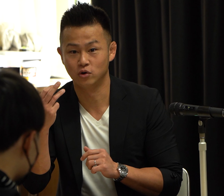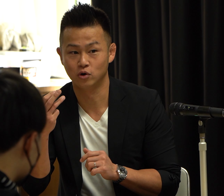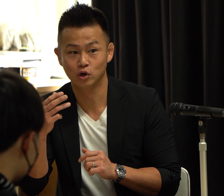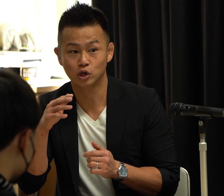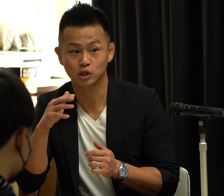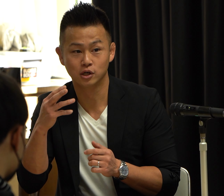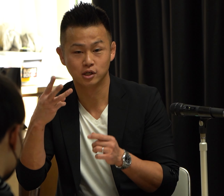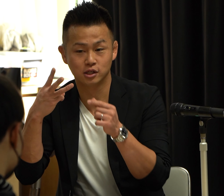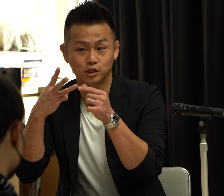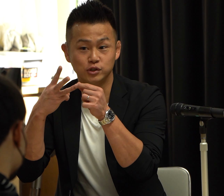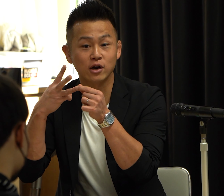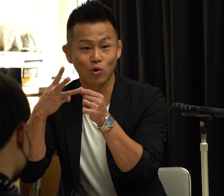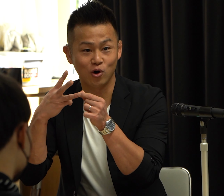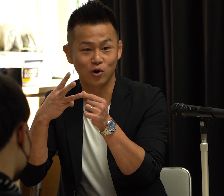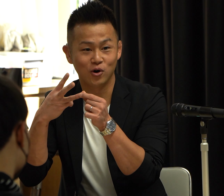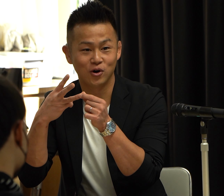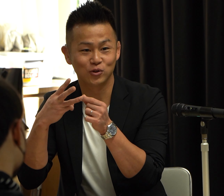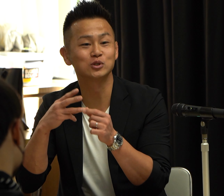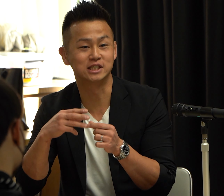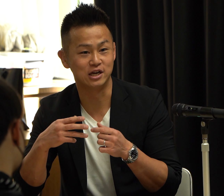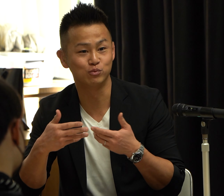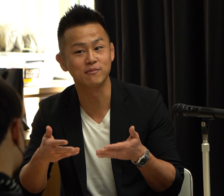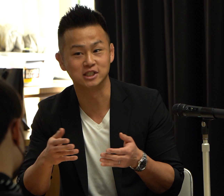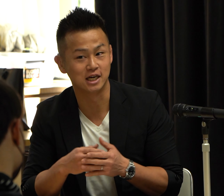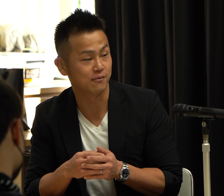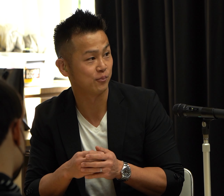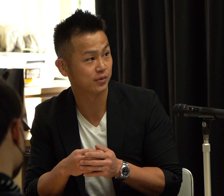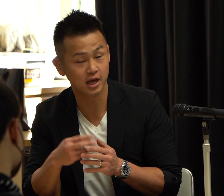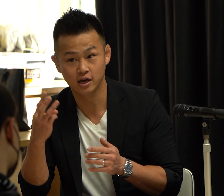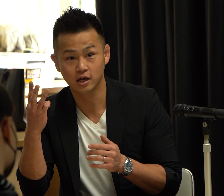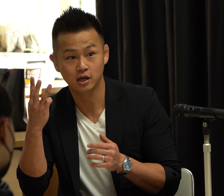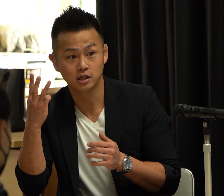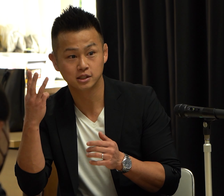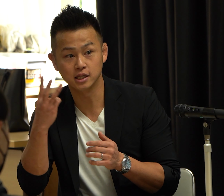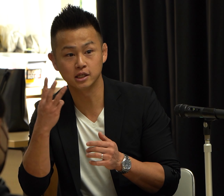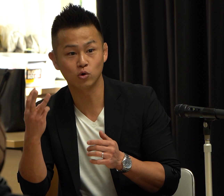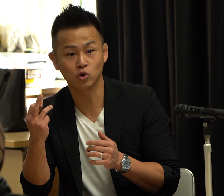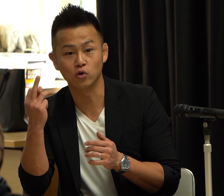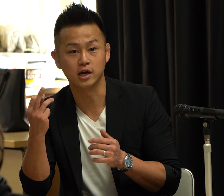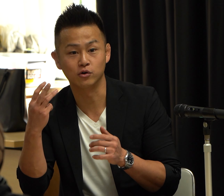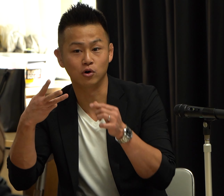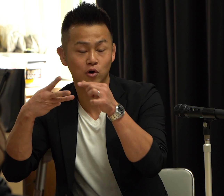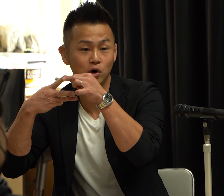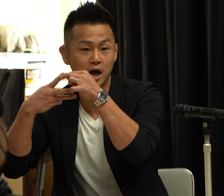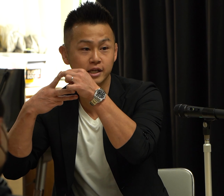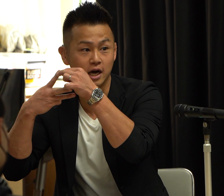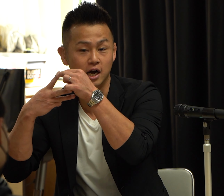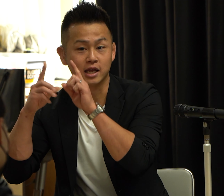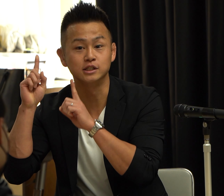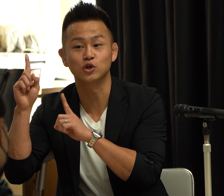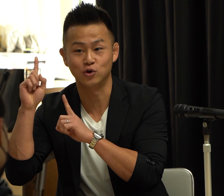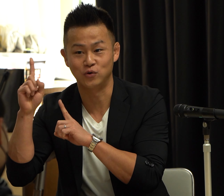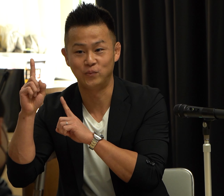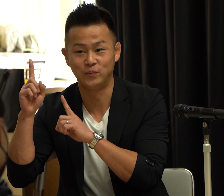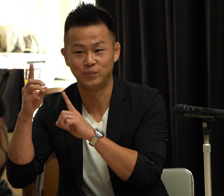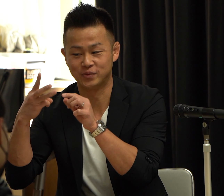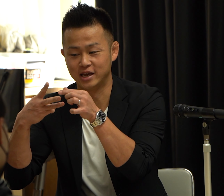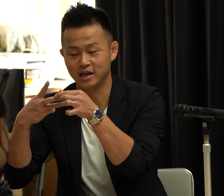の末っ子として生まれました。で、3人の兄弟の兄が健